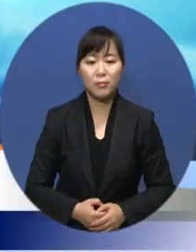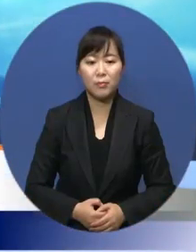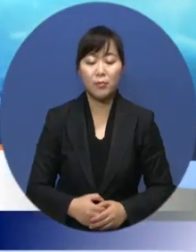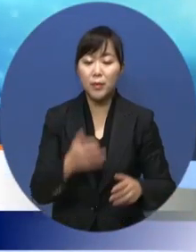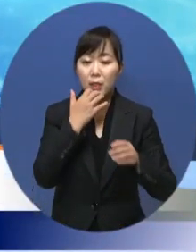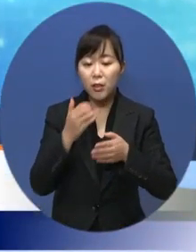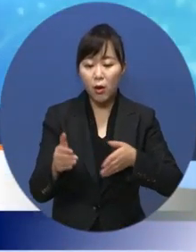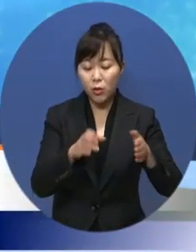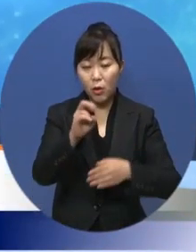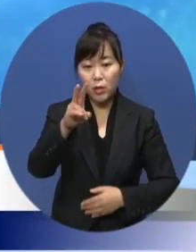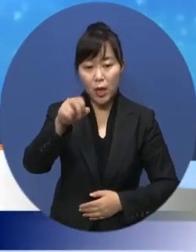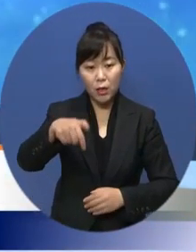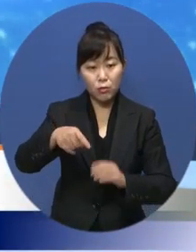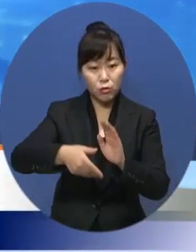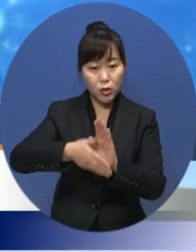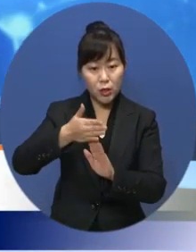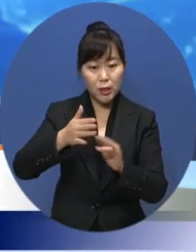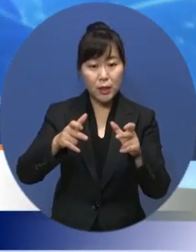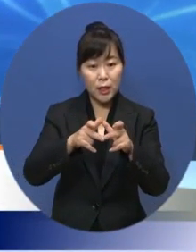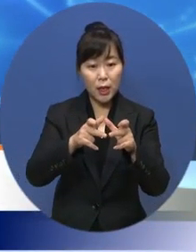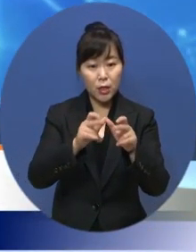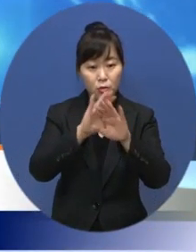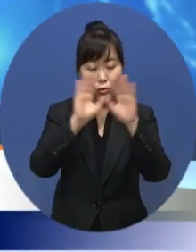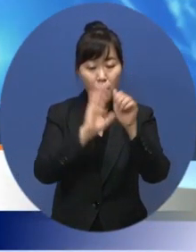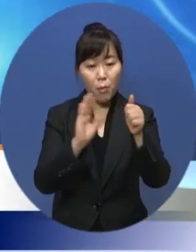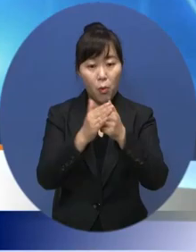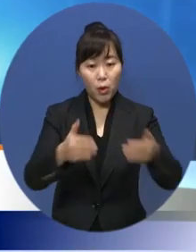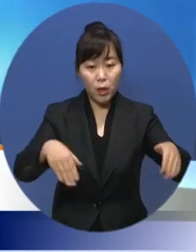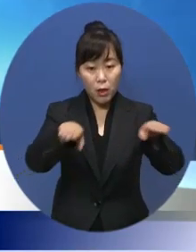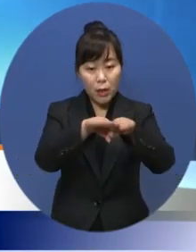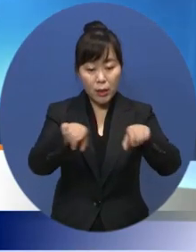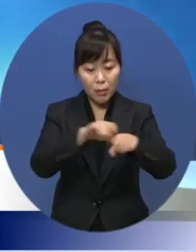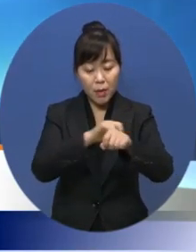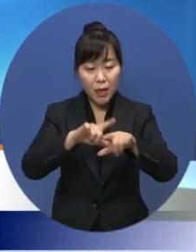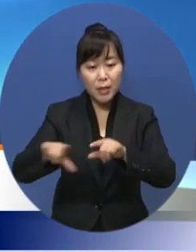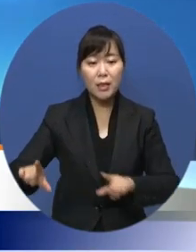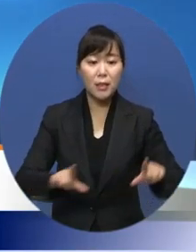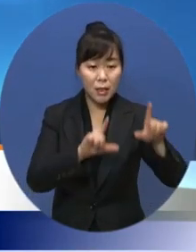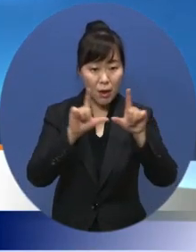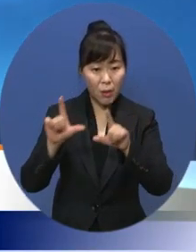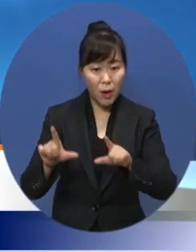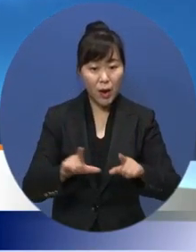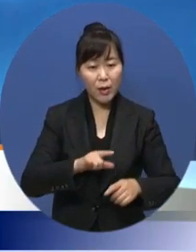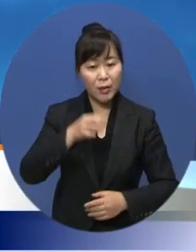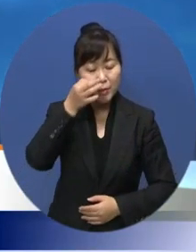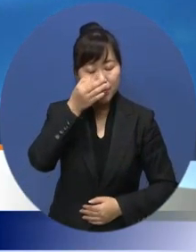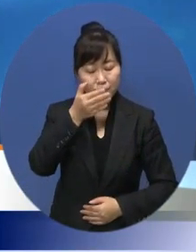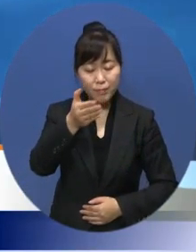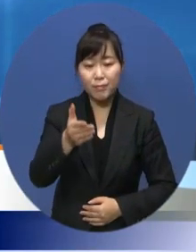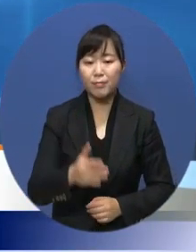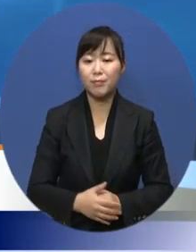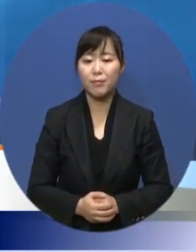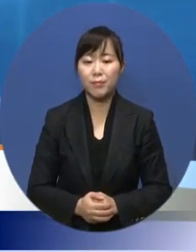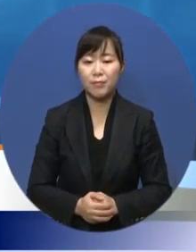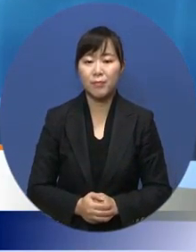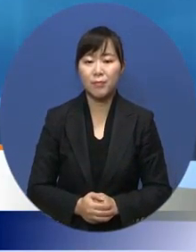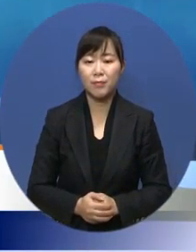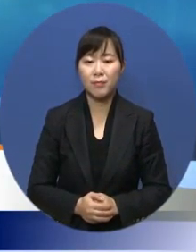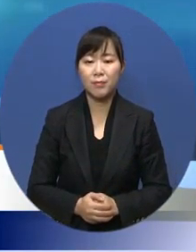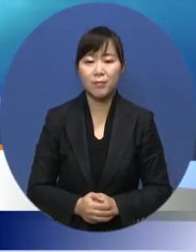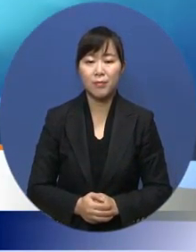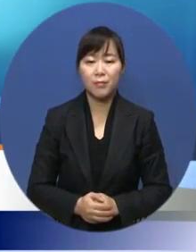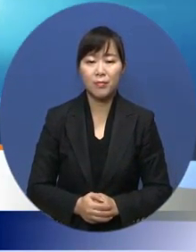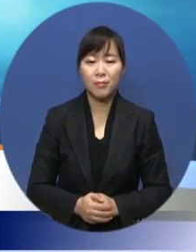경기도 양주시 장애인 주간보호시설의 특별한 일상을 정운선 기자가 자세히 들여다봤습니다.